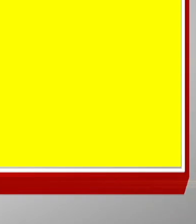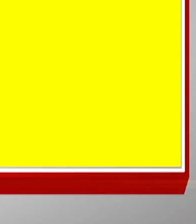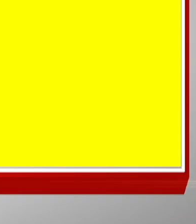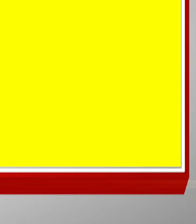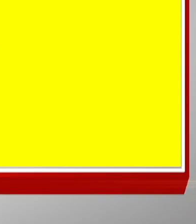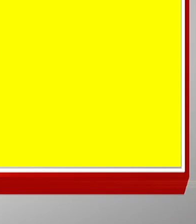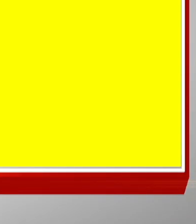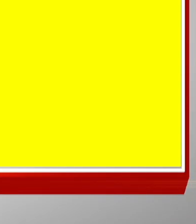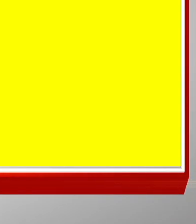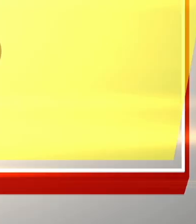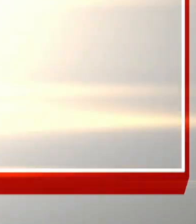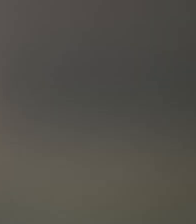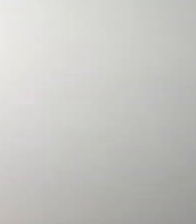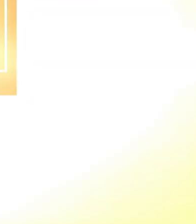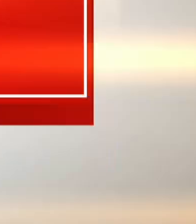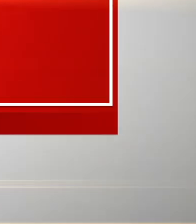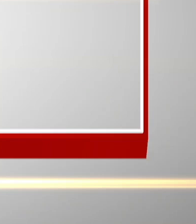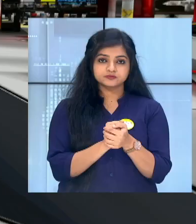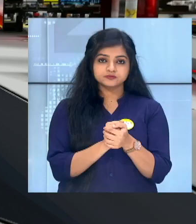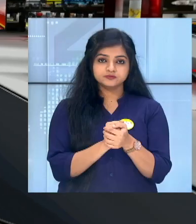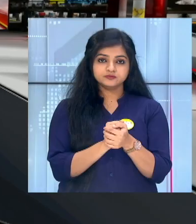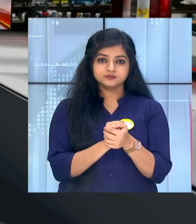വിവരം. അരുൺ പൂപ്പറമ്പ, കോഴിക്കോട്.